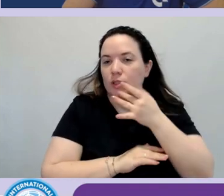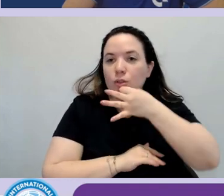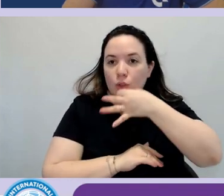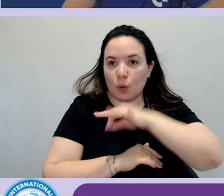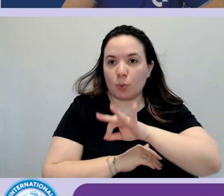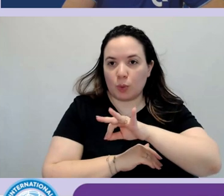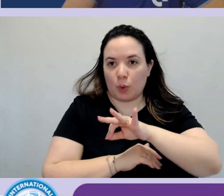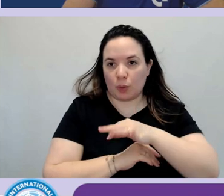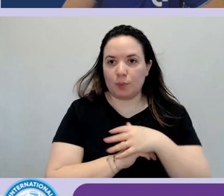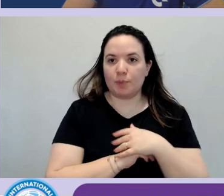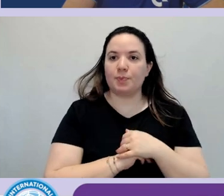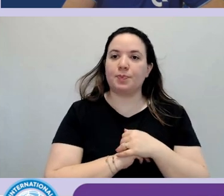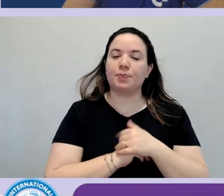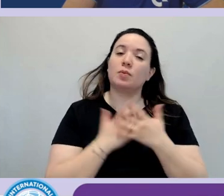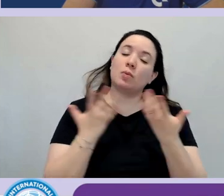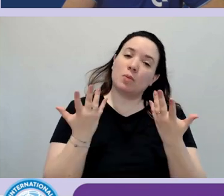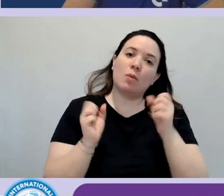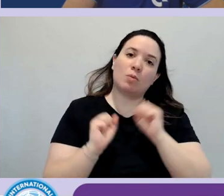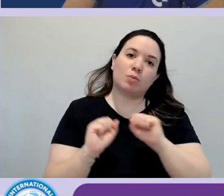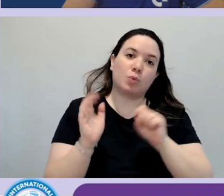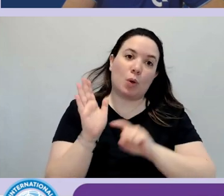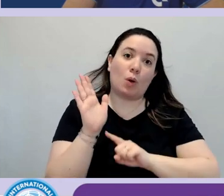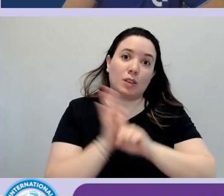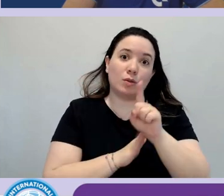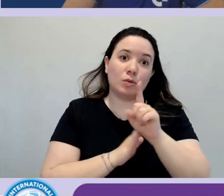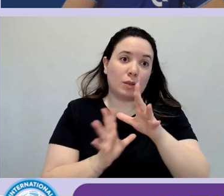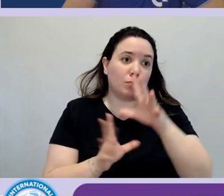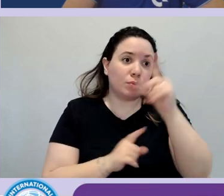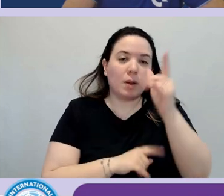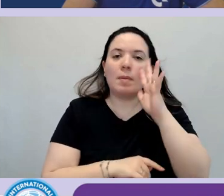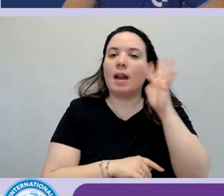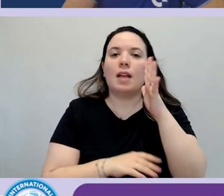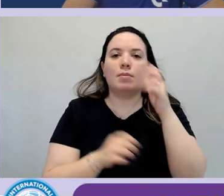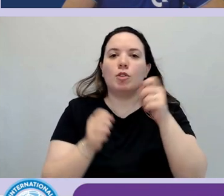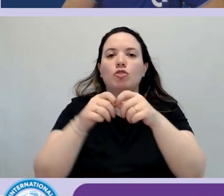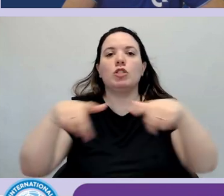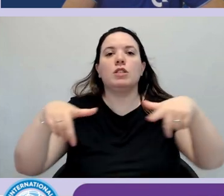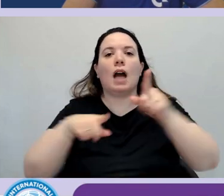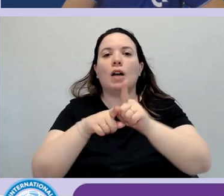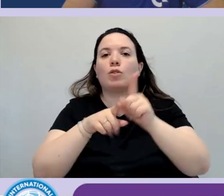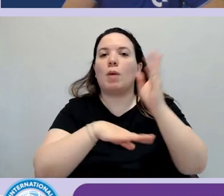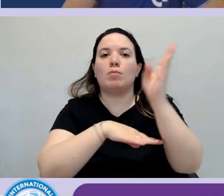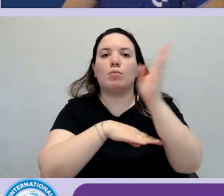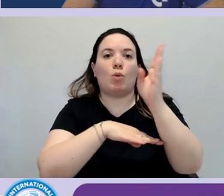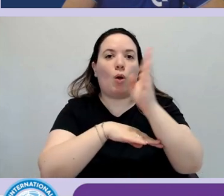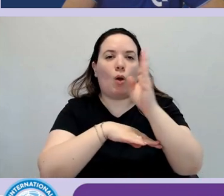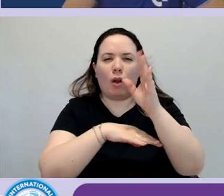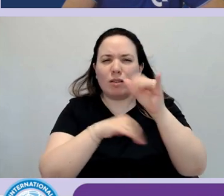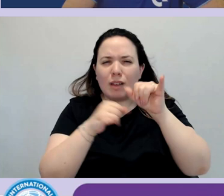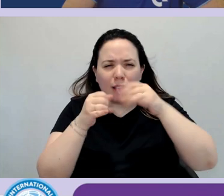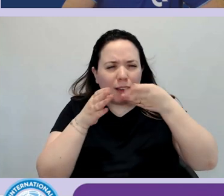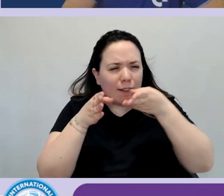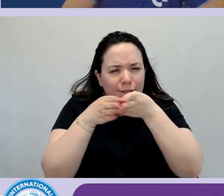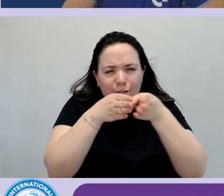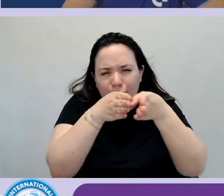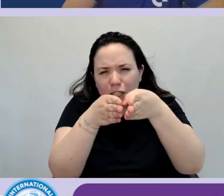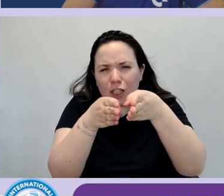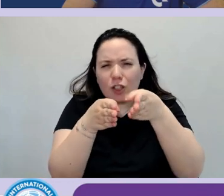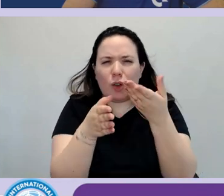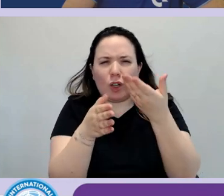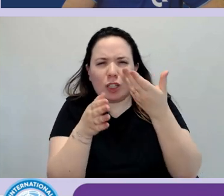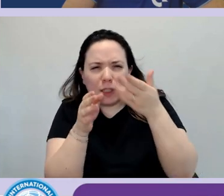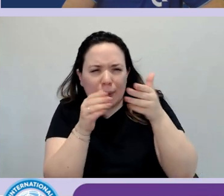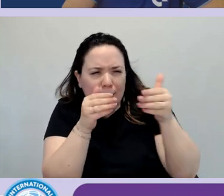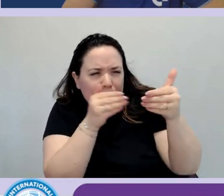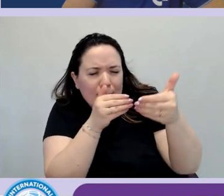possono come dire in qualche modo essere anche forvi anti per esempio una città come Bologna che è una città con strade piccole portici